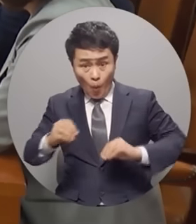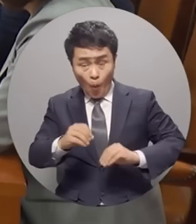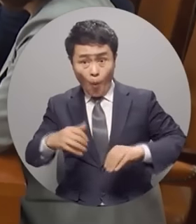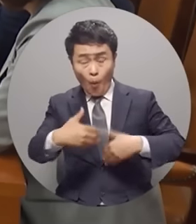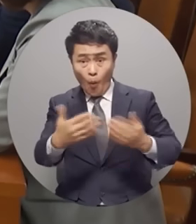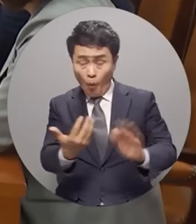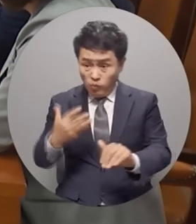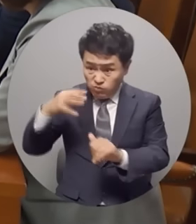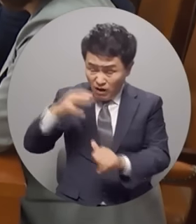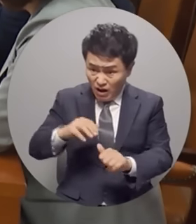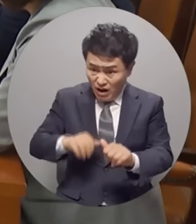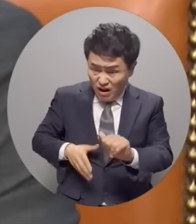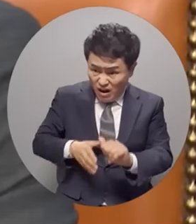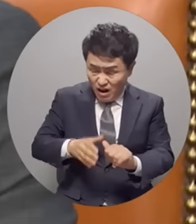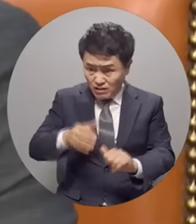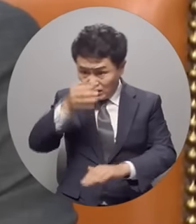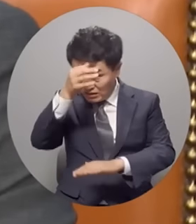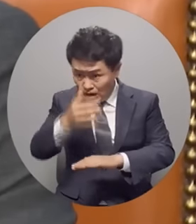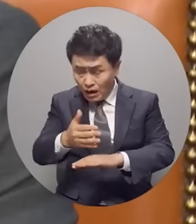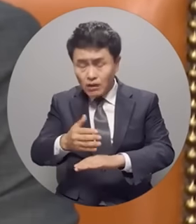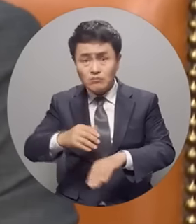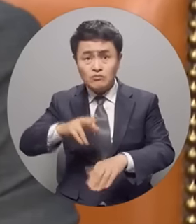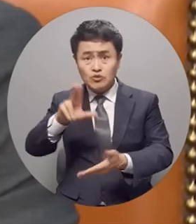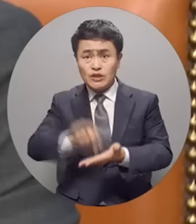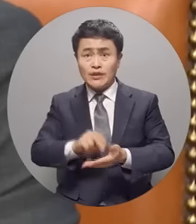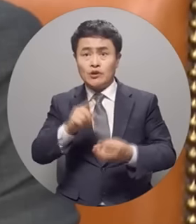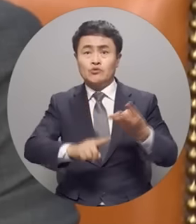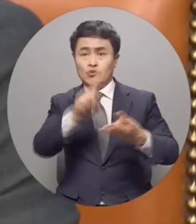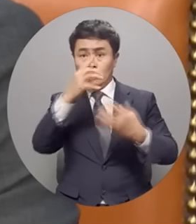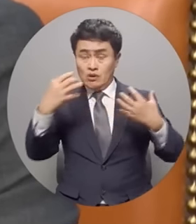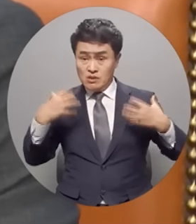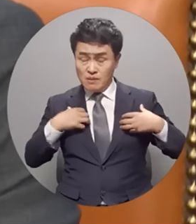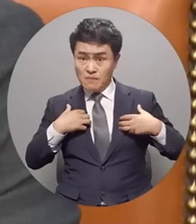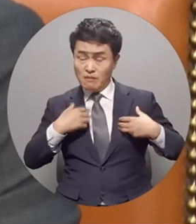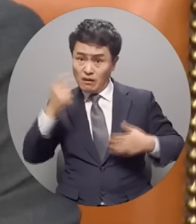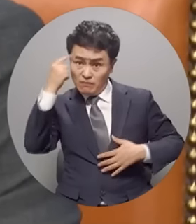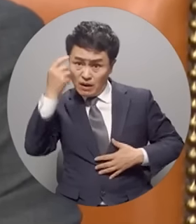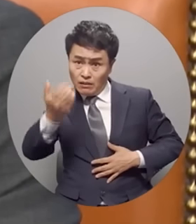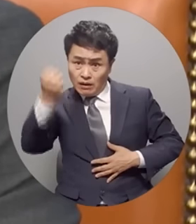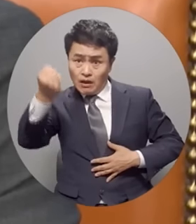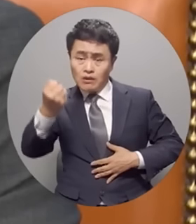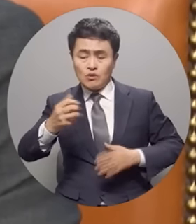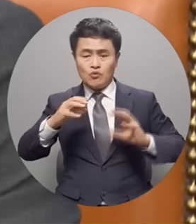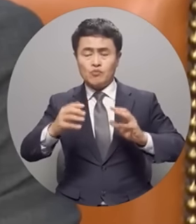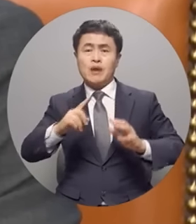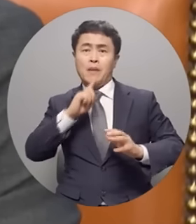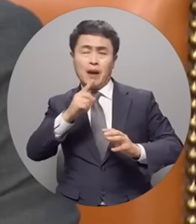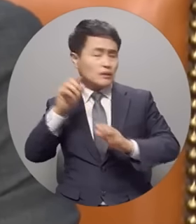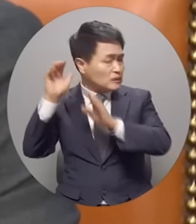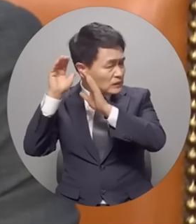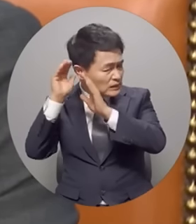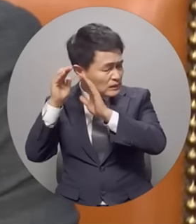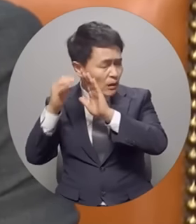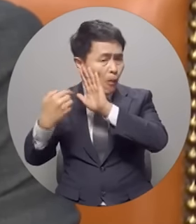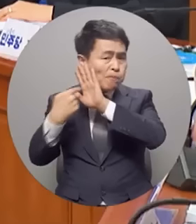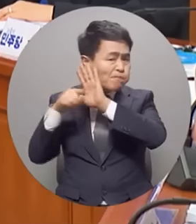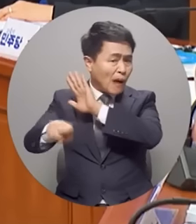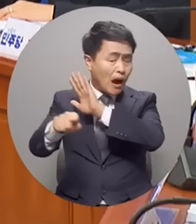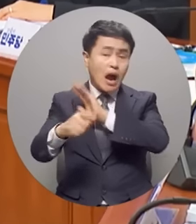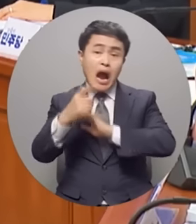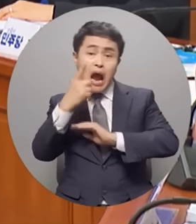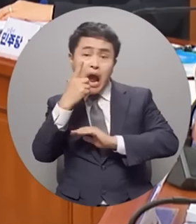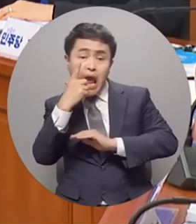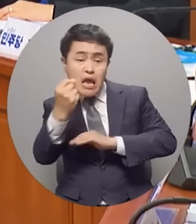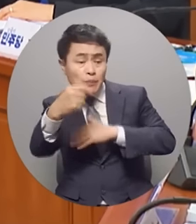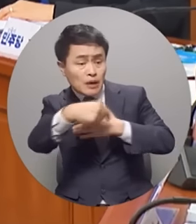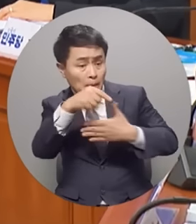거부하면 죄를 묻지 않는 것이 윤석열 정부의 정의관이냐며 국민의 목소리엔 귀를 틀어막고 일본의 마음을